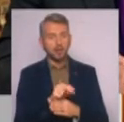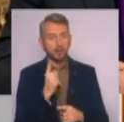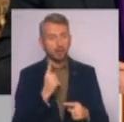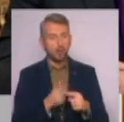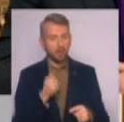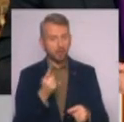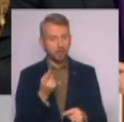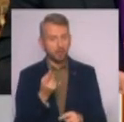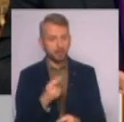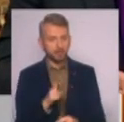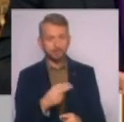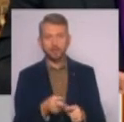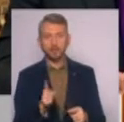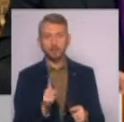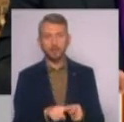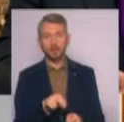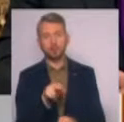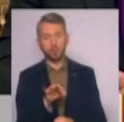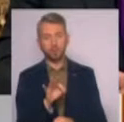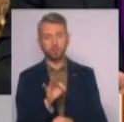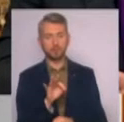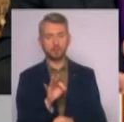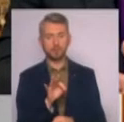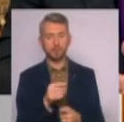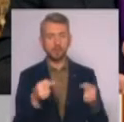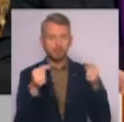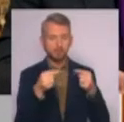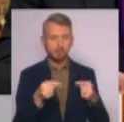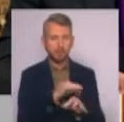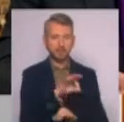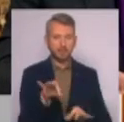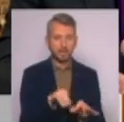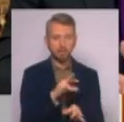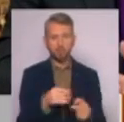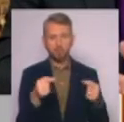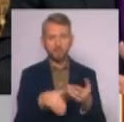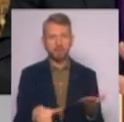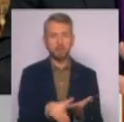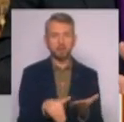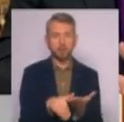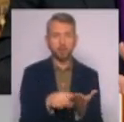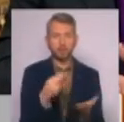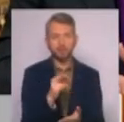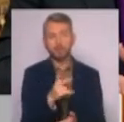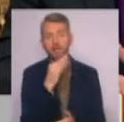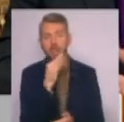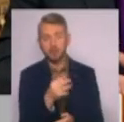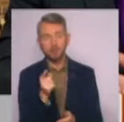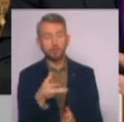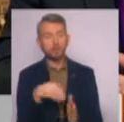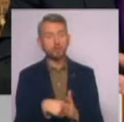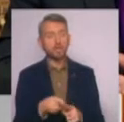загострення це по певній схемі, по методиці, чи як сказати, в тому числі, ну